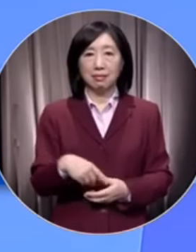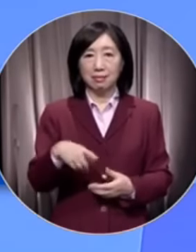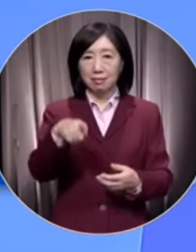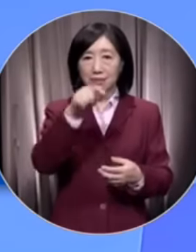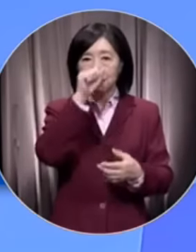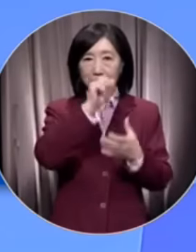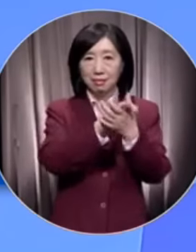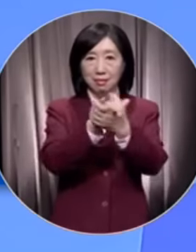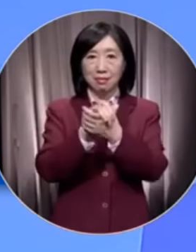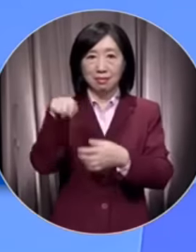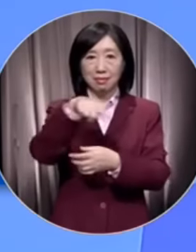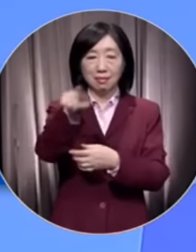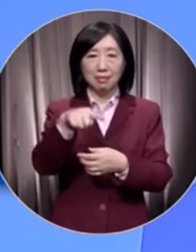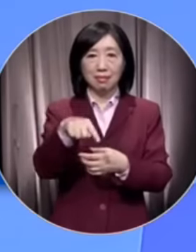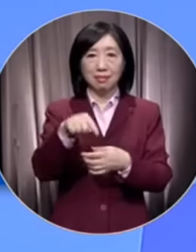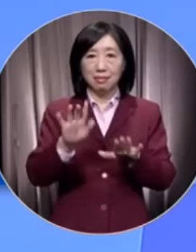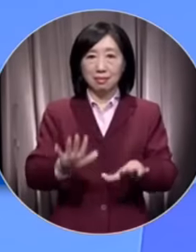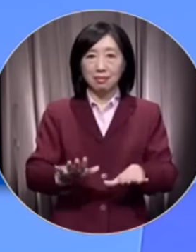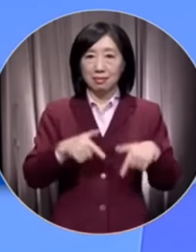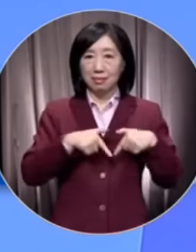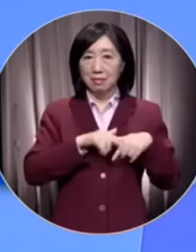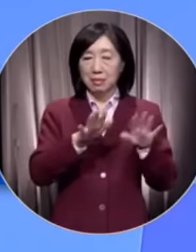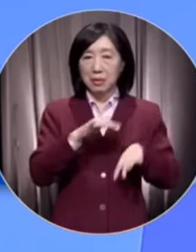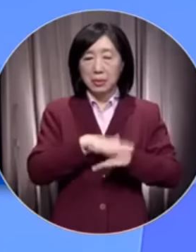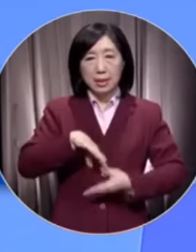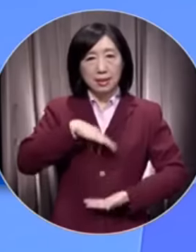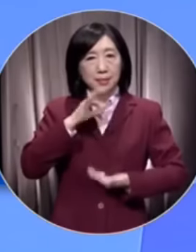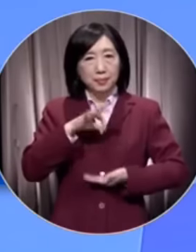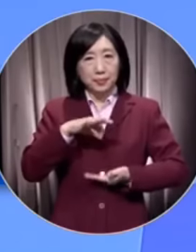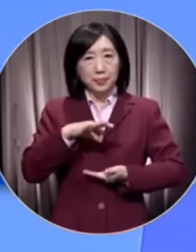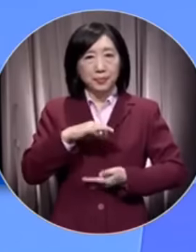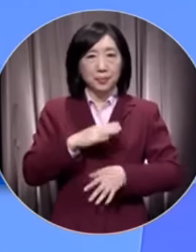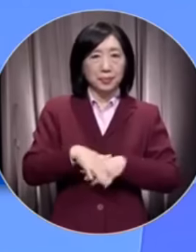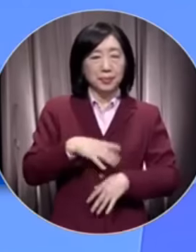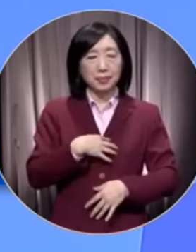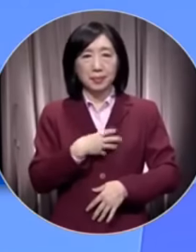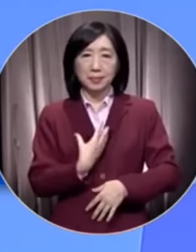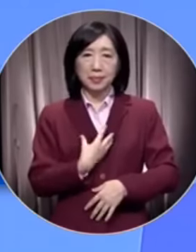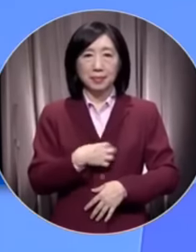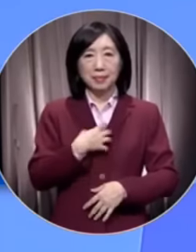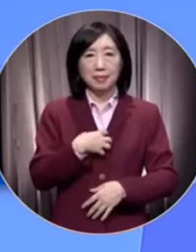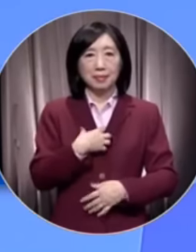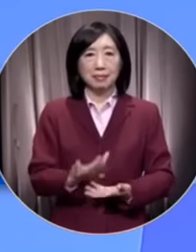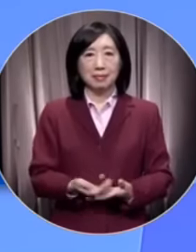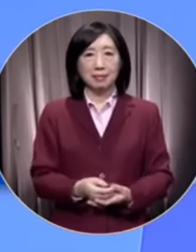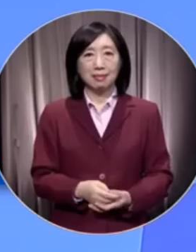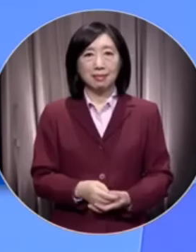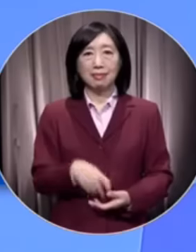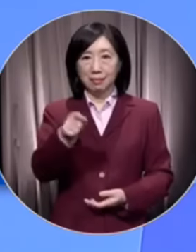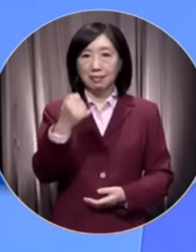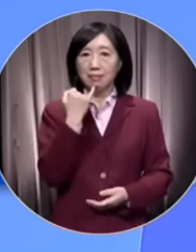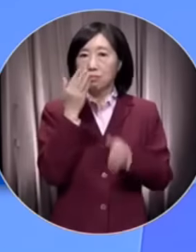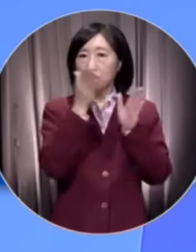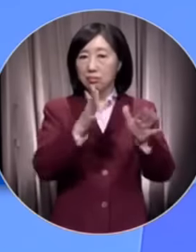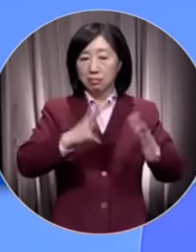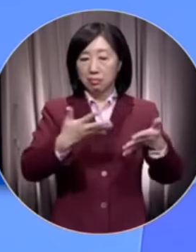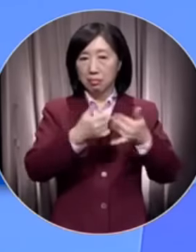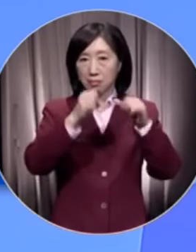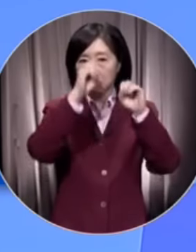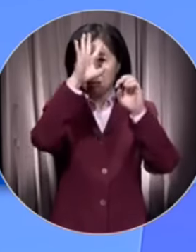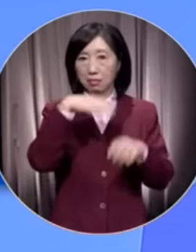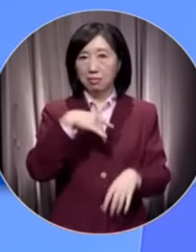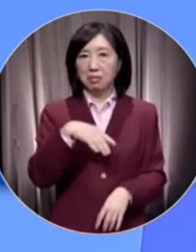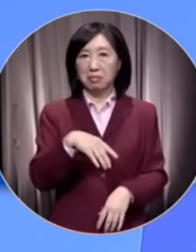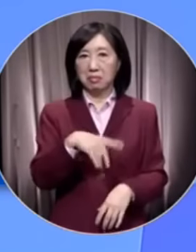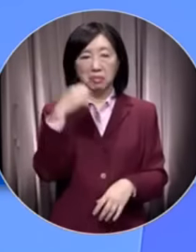友此刻的心情相当的焦虑跟挫折，你可以对国民党不满，对